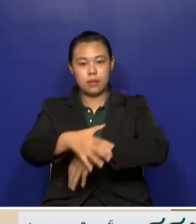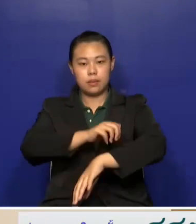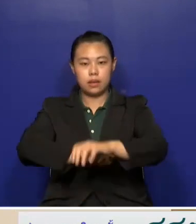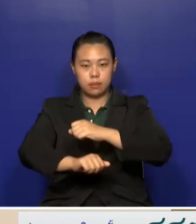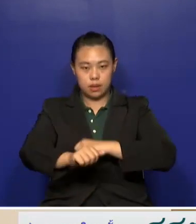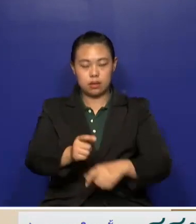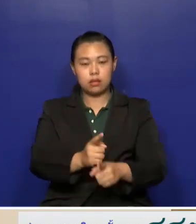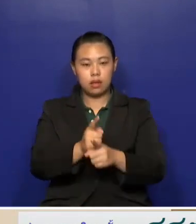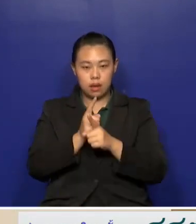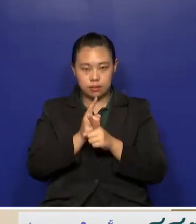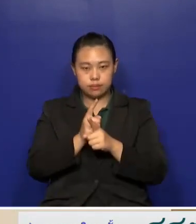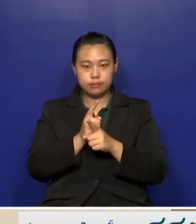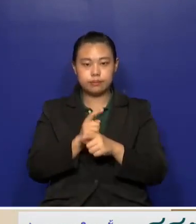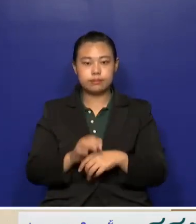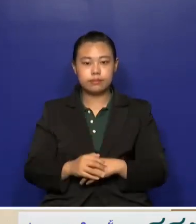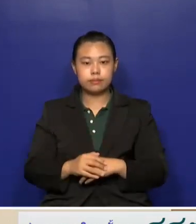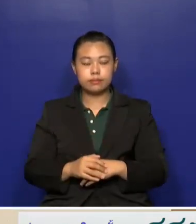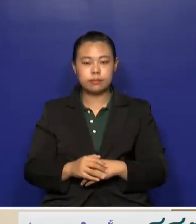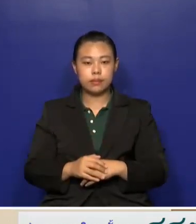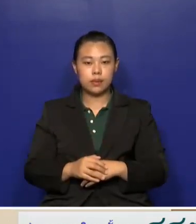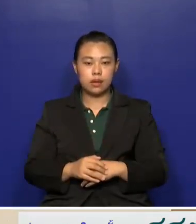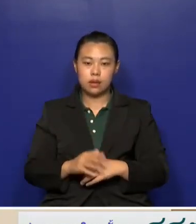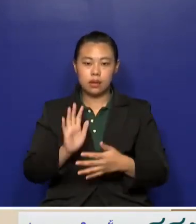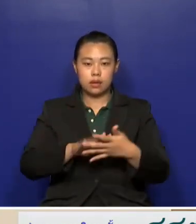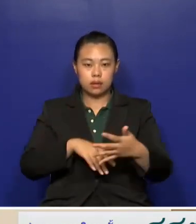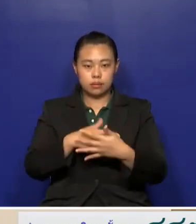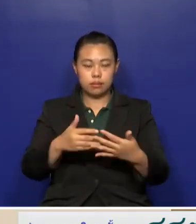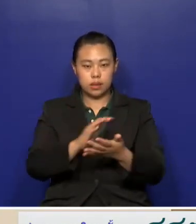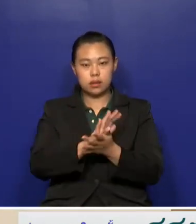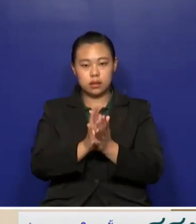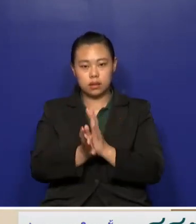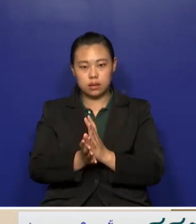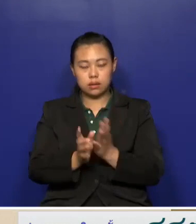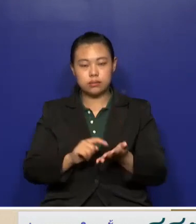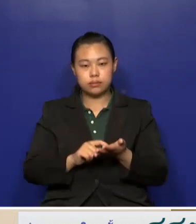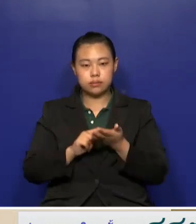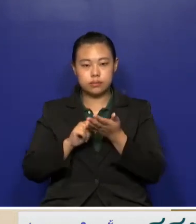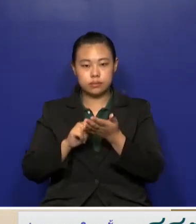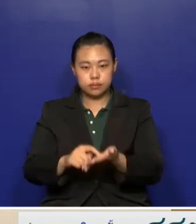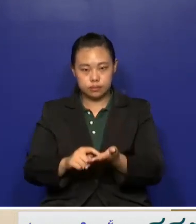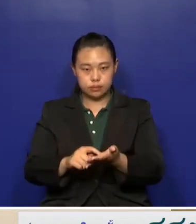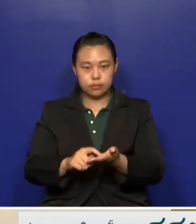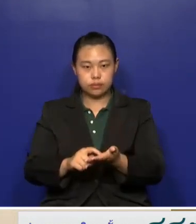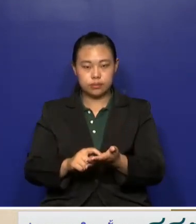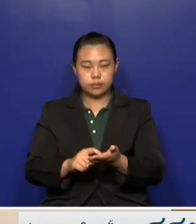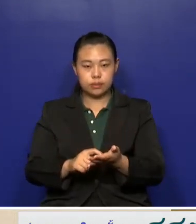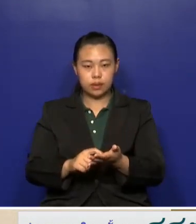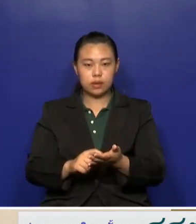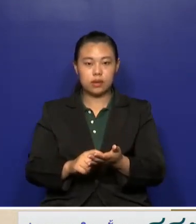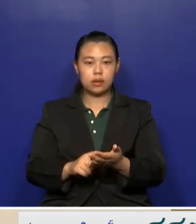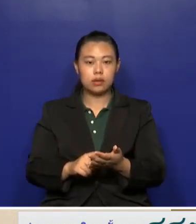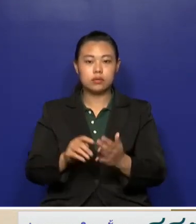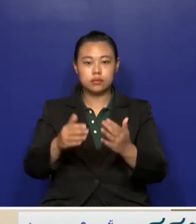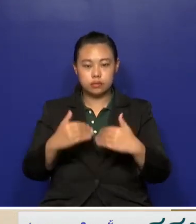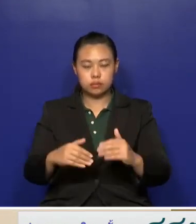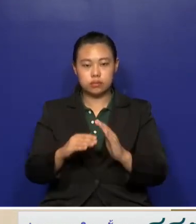จริงซึ่งในเรื่องแผนการปฏิรูปประเทศฉบับปรับปรุงซึ่งยังมีการนำเสนอในวาระถัดไปเนี่ยนะครับก็จะเป็นกิจ